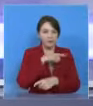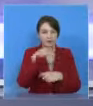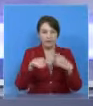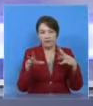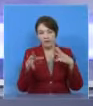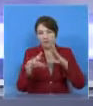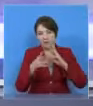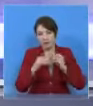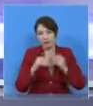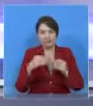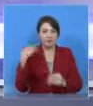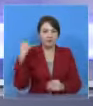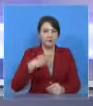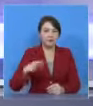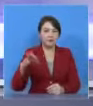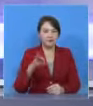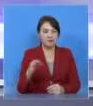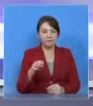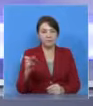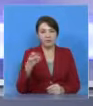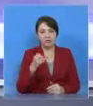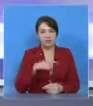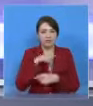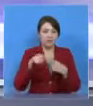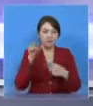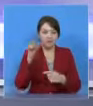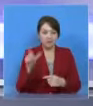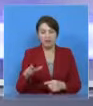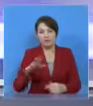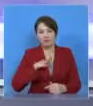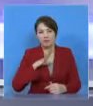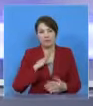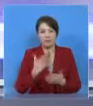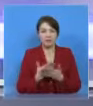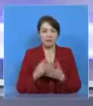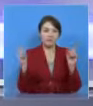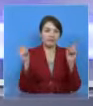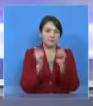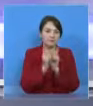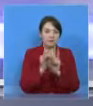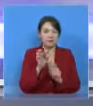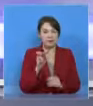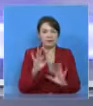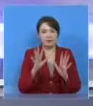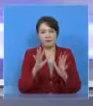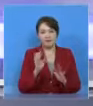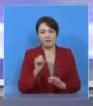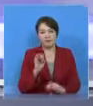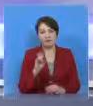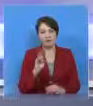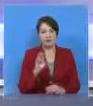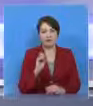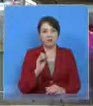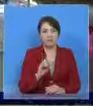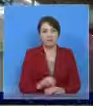бизнес-сообщества в Челябинской области итальянских бизнесменов были обсуждены в ходе встречи в неформальной обстановке